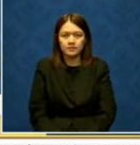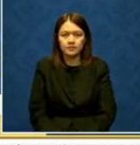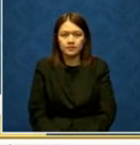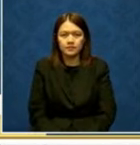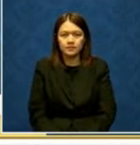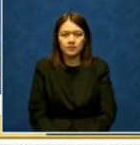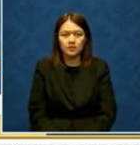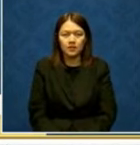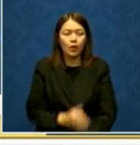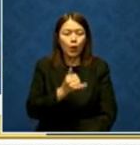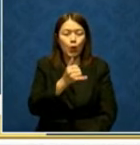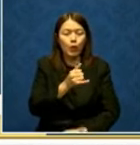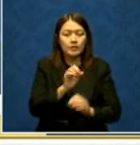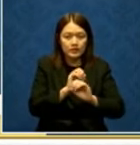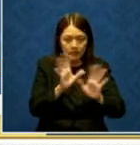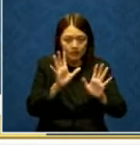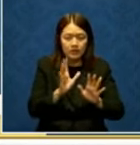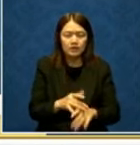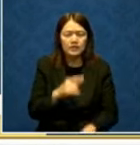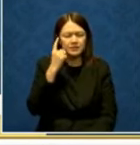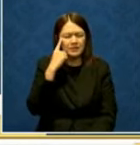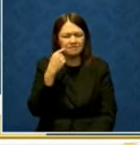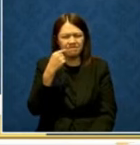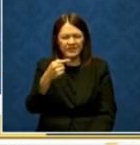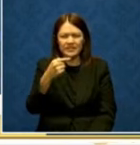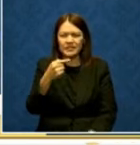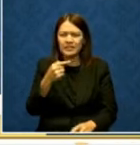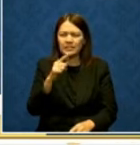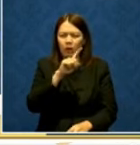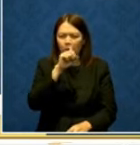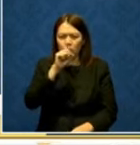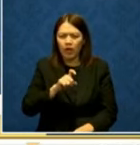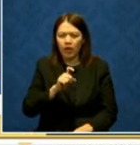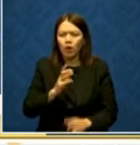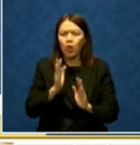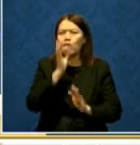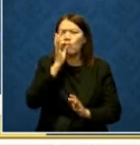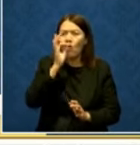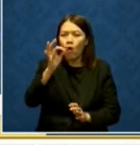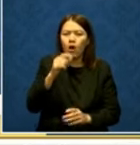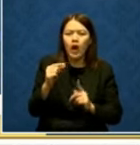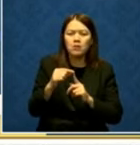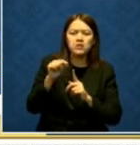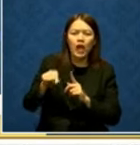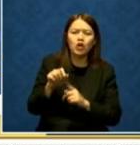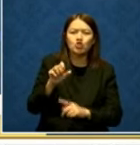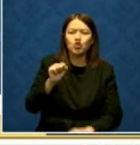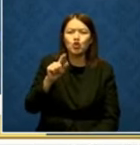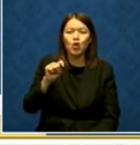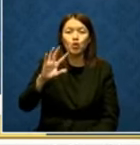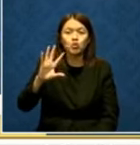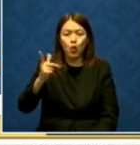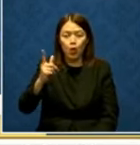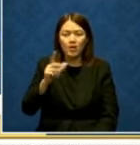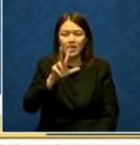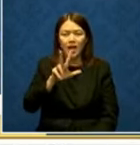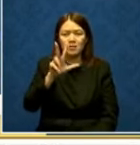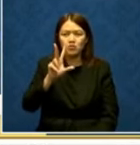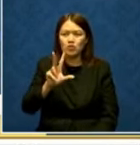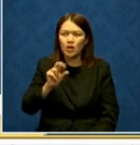ท่านลงไปมันจะชัดเจนมากขึ้นอีกเรื่องที่ผมสะดุดใจมากก็คือเรื่องของมีคนไปร้องท่านนะครับว่าคำสั่งของสตชเนี่ยที่ 32